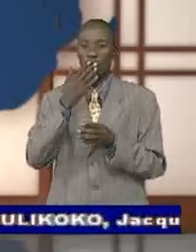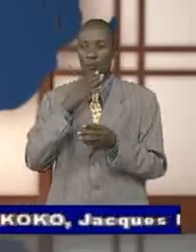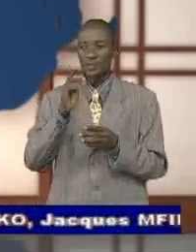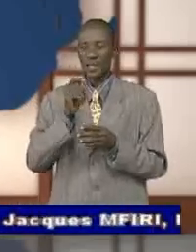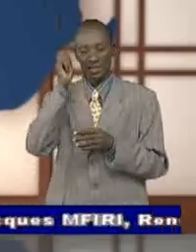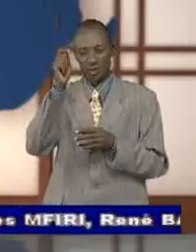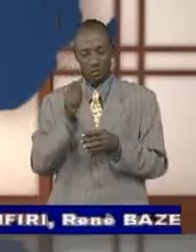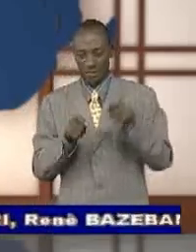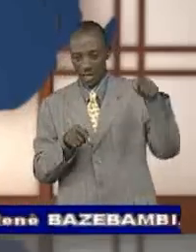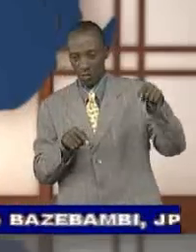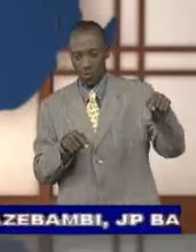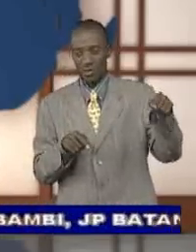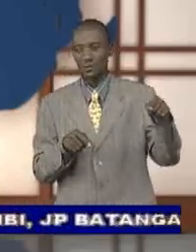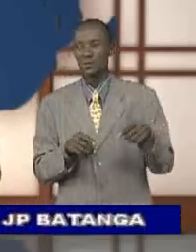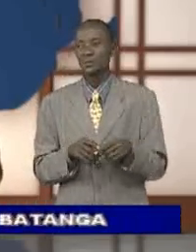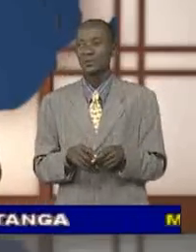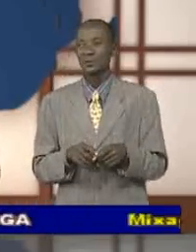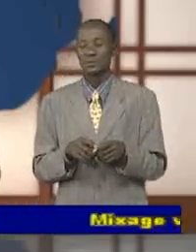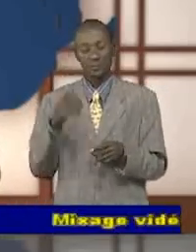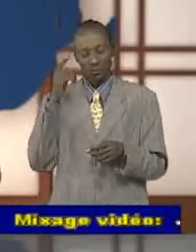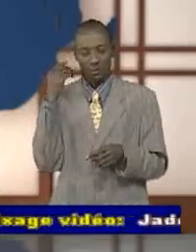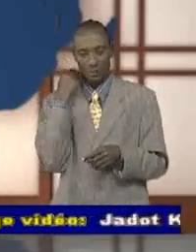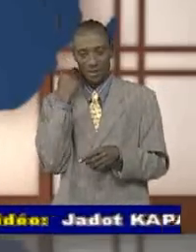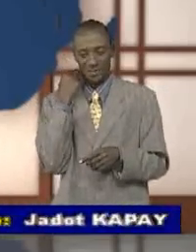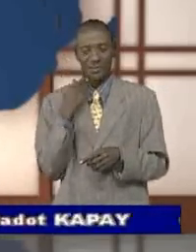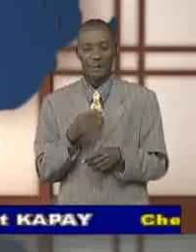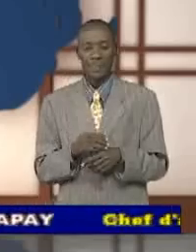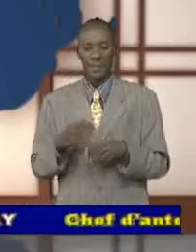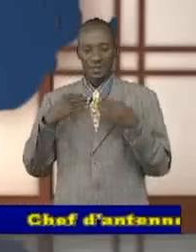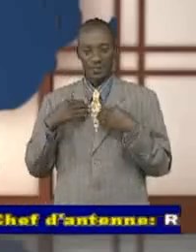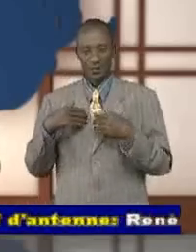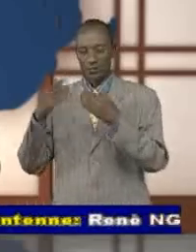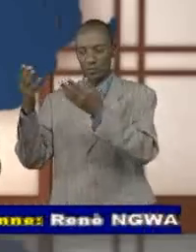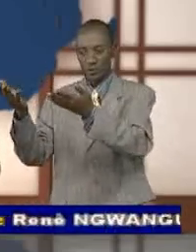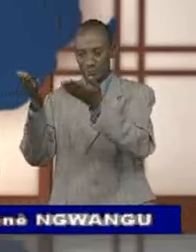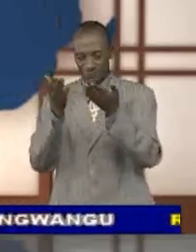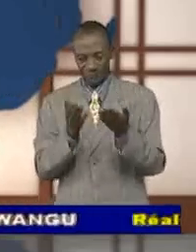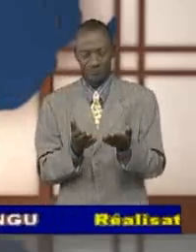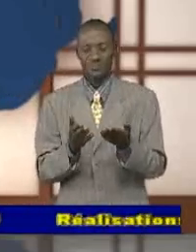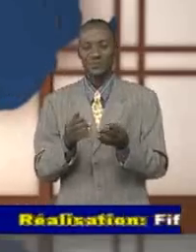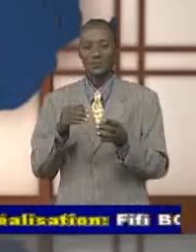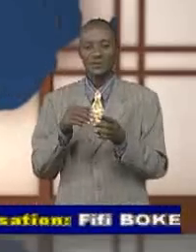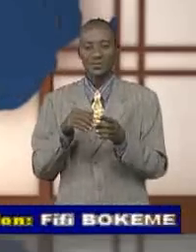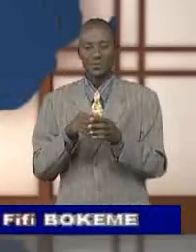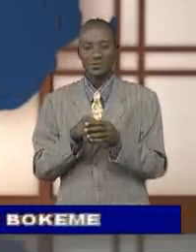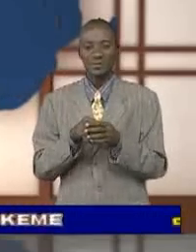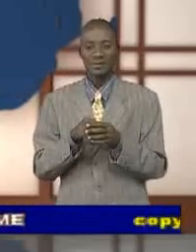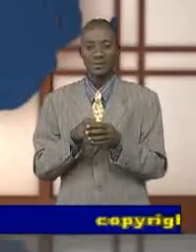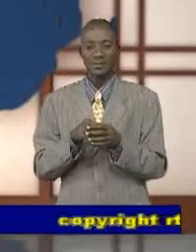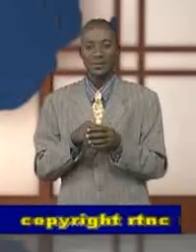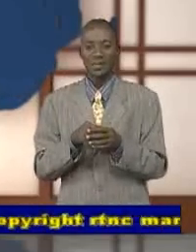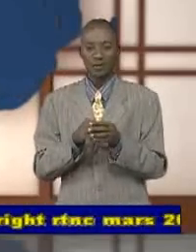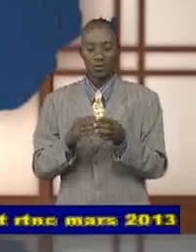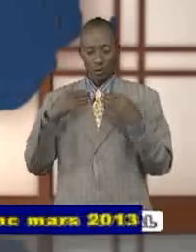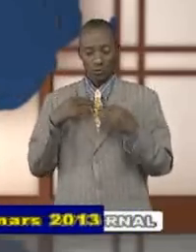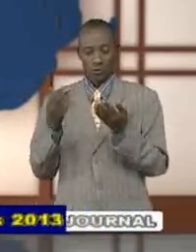Kokolo à Kinshasa, des suites d'une maladie. Après la levée du corps de la morgue de l'hôpital général de référence de Kinshasa, la dépouille mortelle